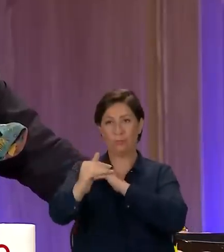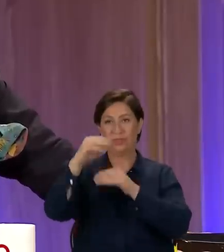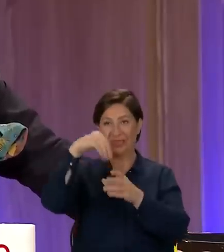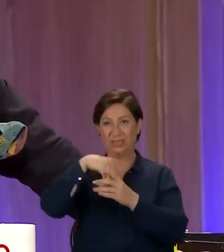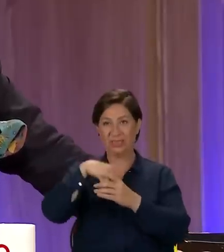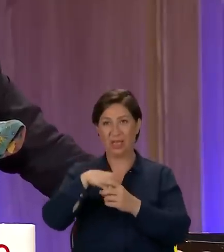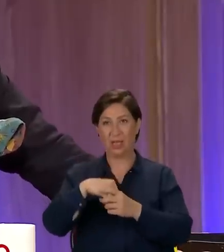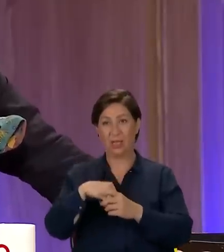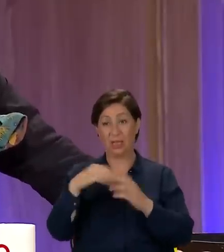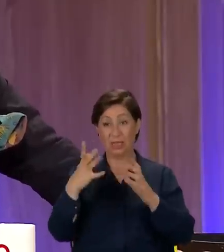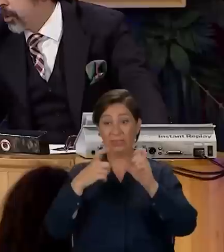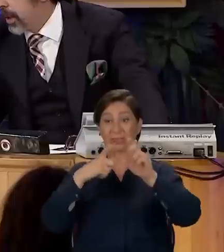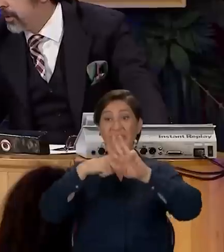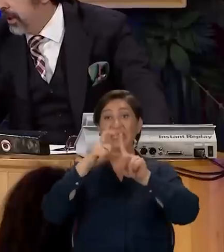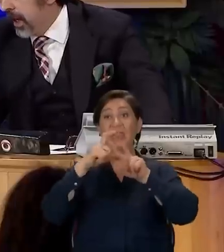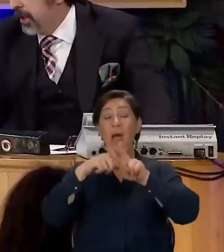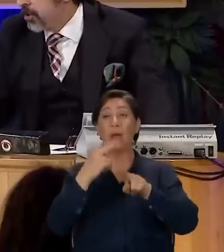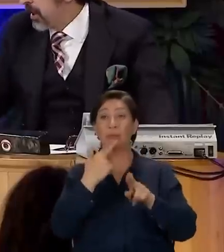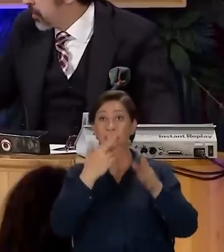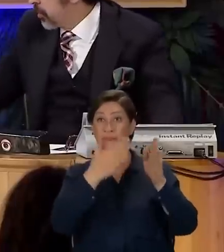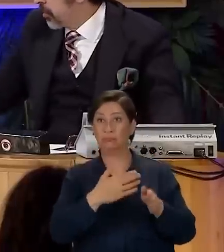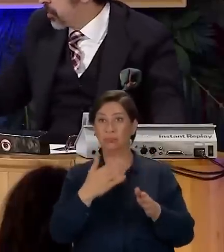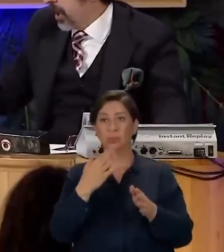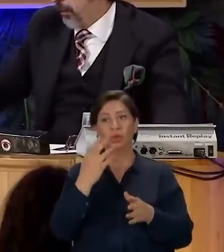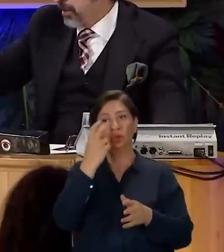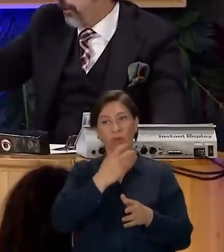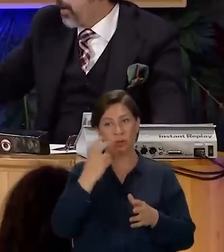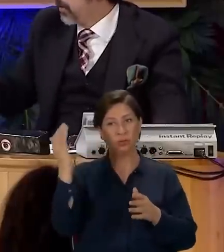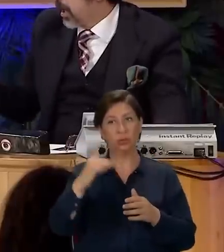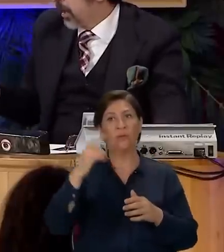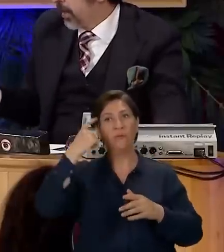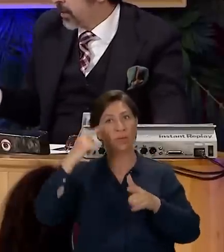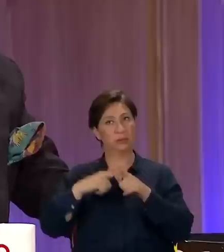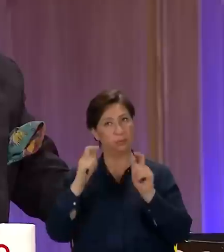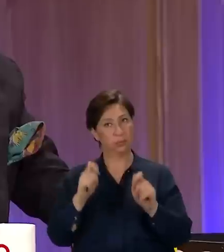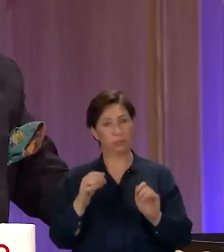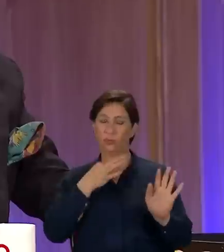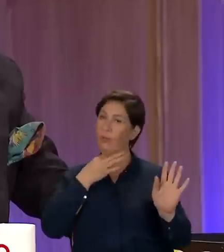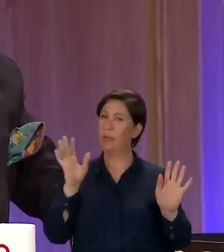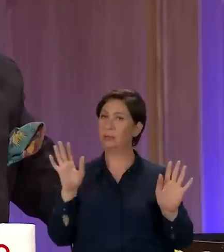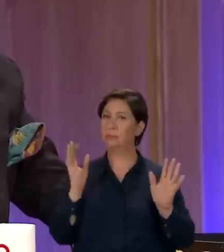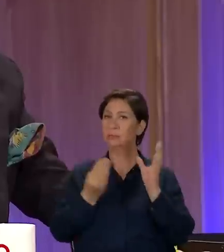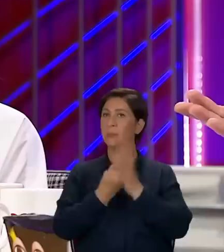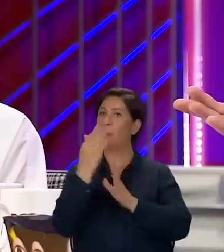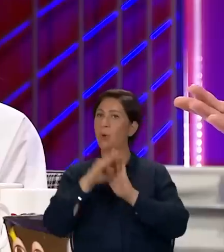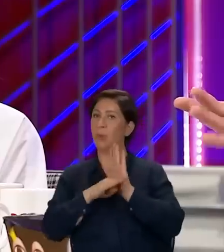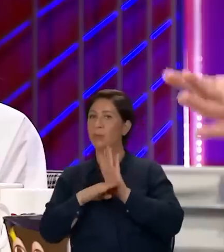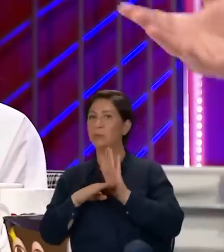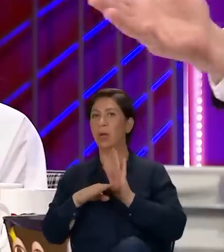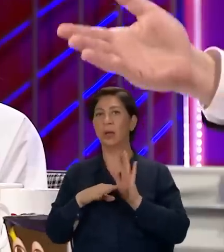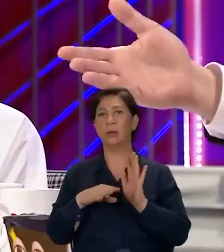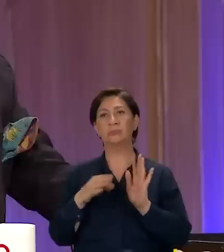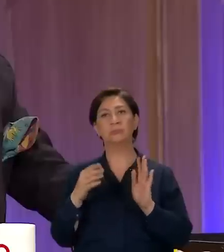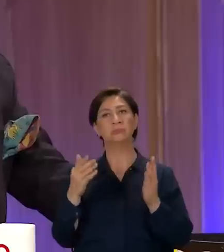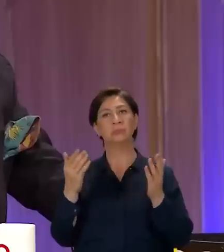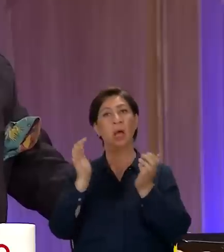Türk toplumunda ki Seda Hanım'ı biliyorsun programlarında da şarkıcı türkücü çıkar felsefe yapılır. Ağır felsefe yapılıyordu sabah programlarında. Böyle